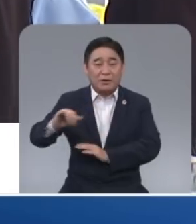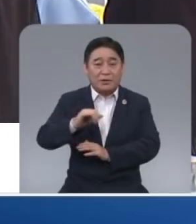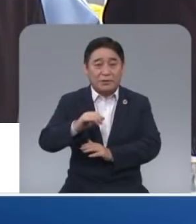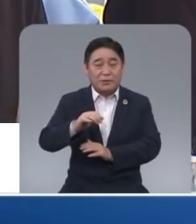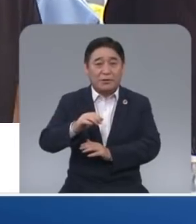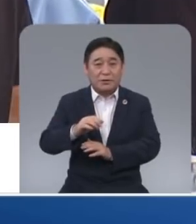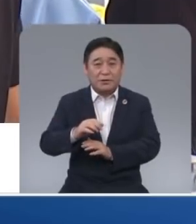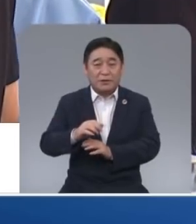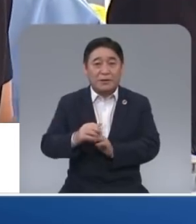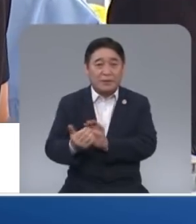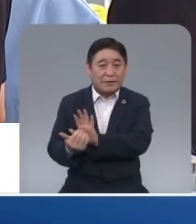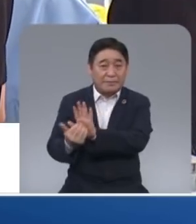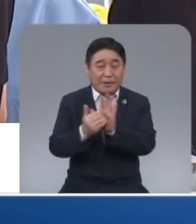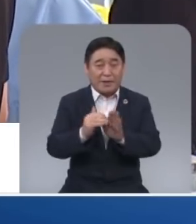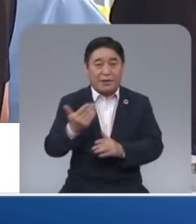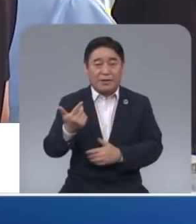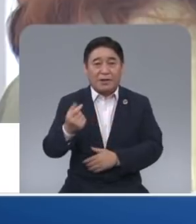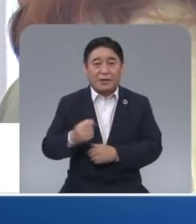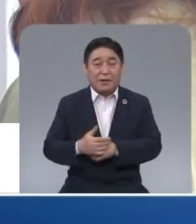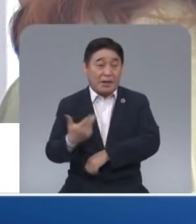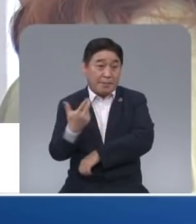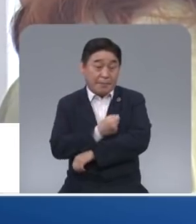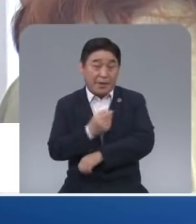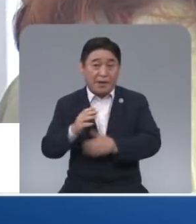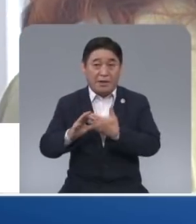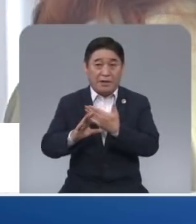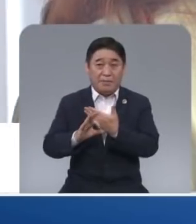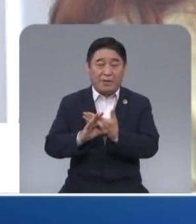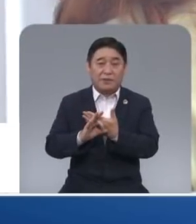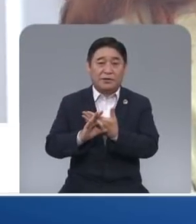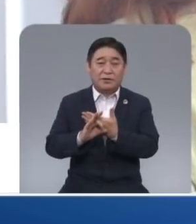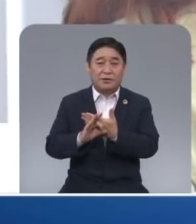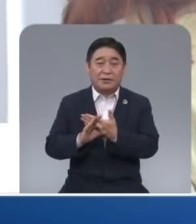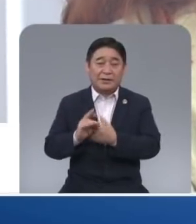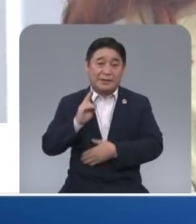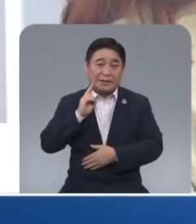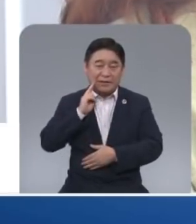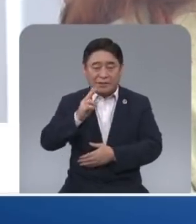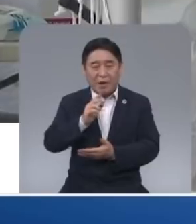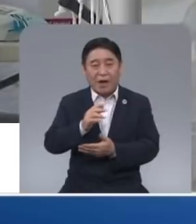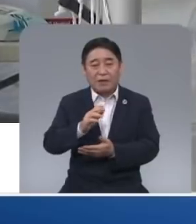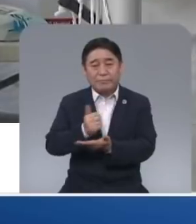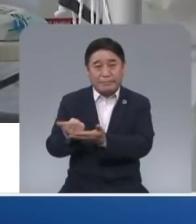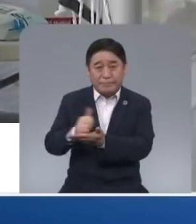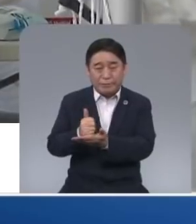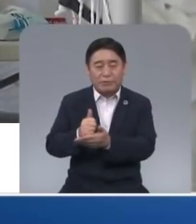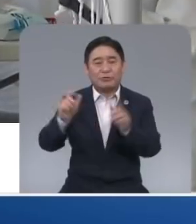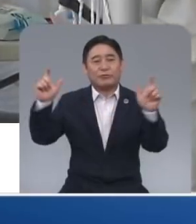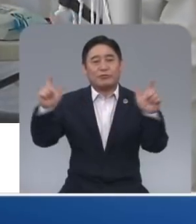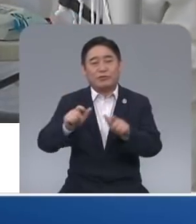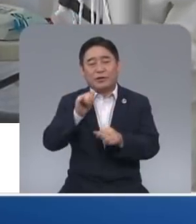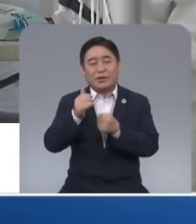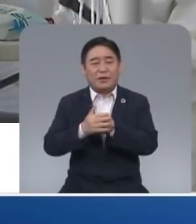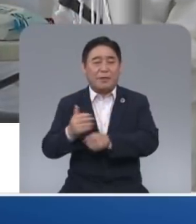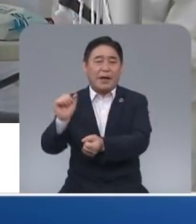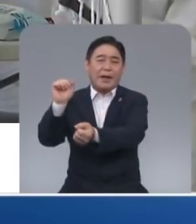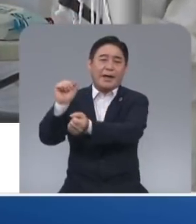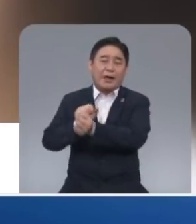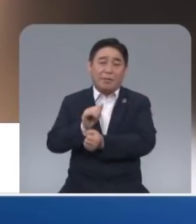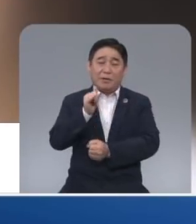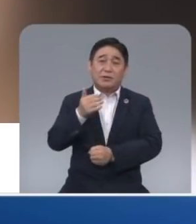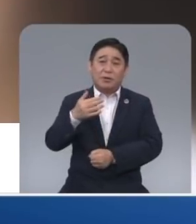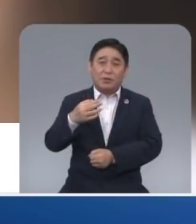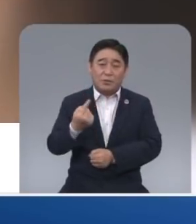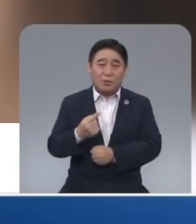다스려야 될 것 같습니다. 예. 백신을 맞게 되면 아무래도 중증으로 가는 것은 확 떨어지기 때문에 감염이 된다 하더라도 그래서